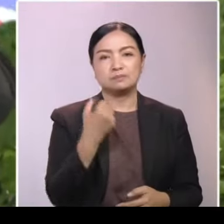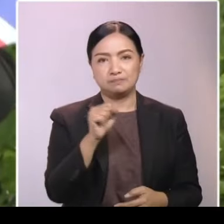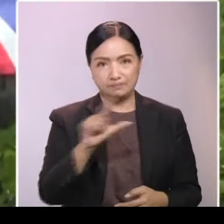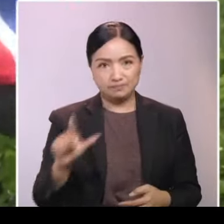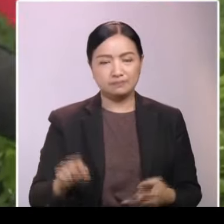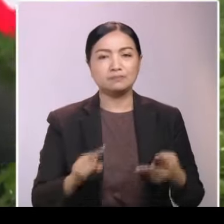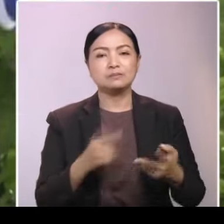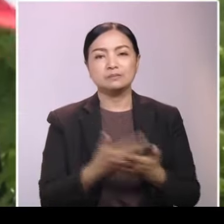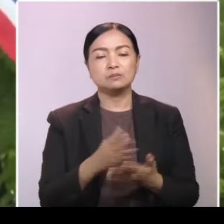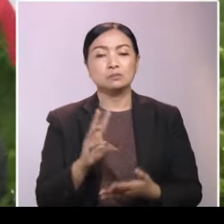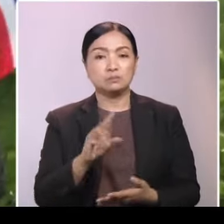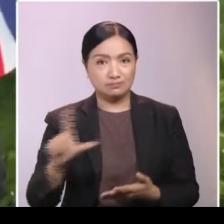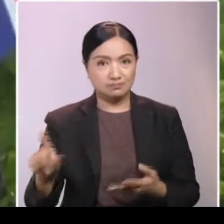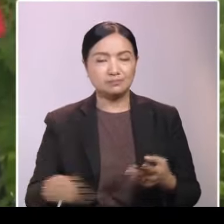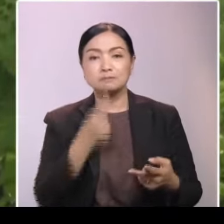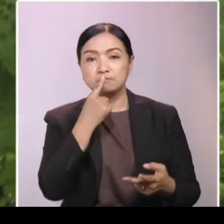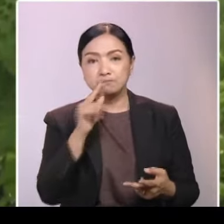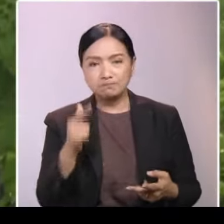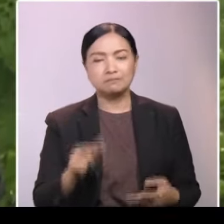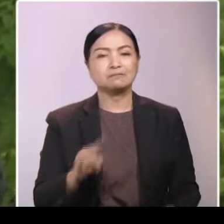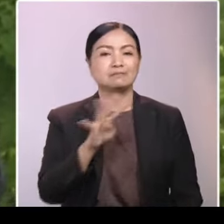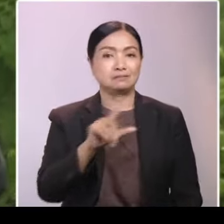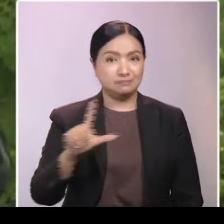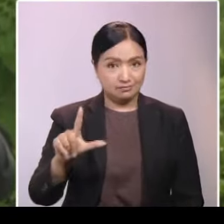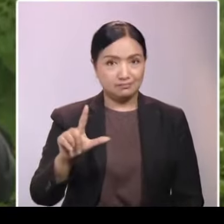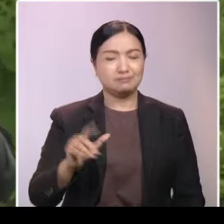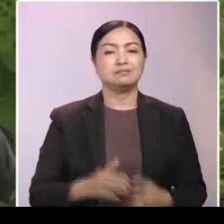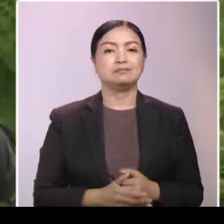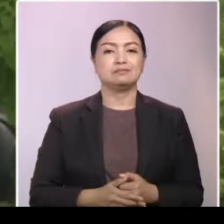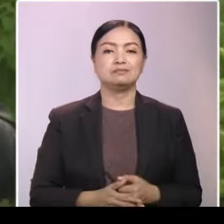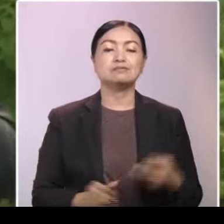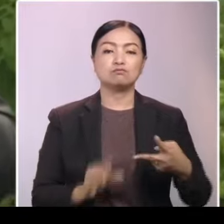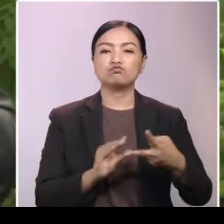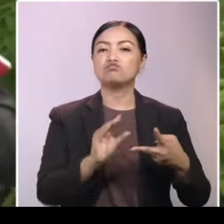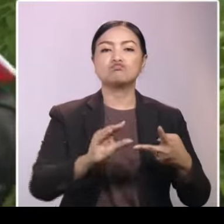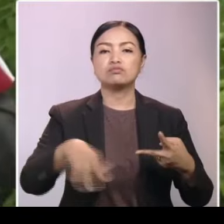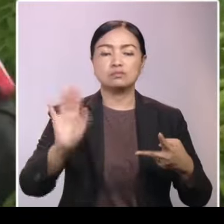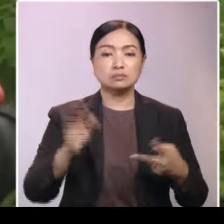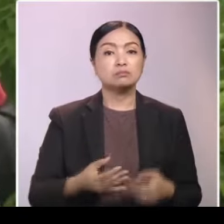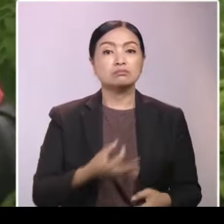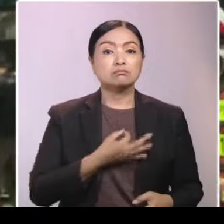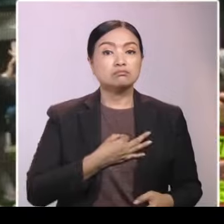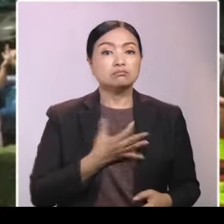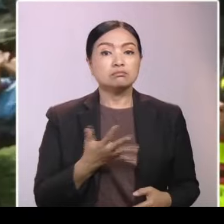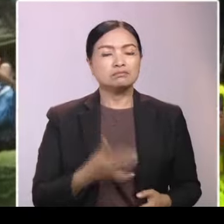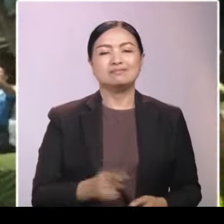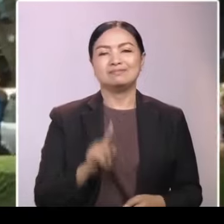ทเหรียญเงิน6ล้านบาทและเหรียญทองแดง4ล้านบาทนะครับส่วนนักกีฬาที่ไม่ได้เหรียญจะมอบ